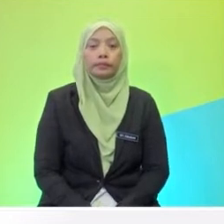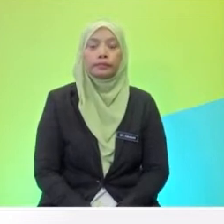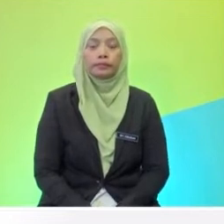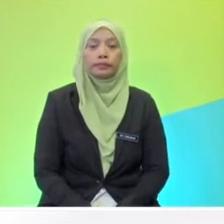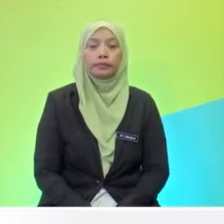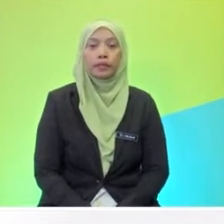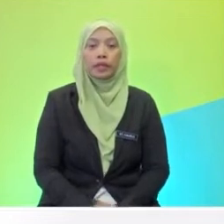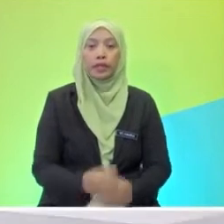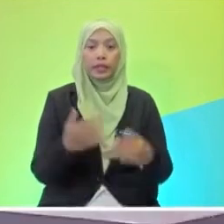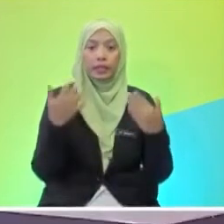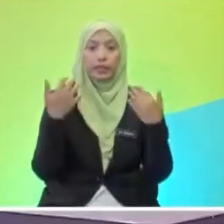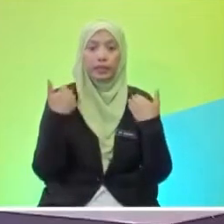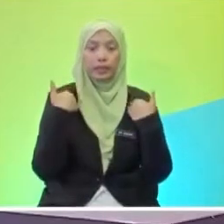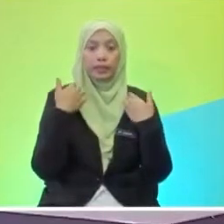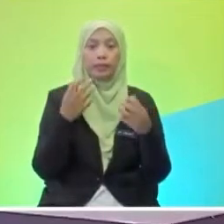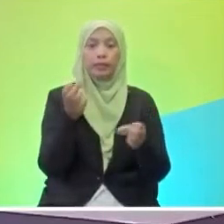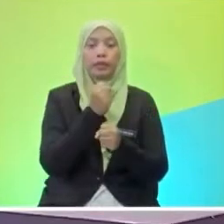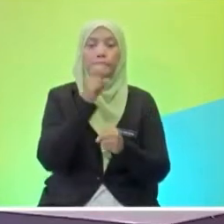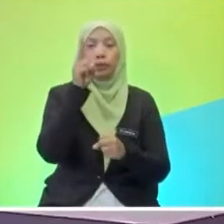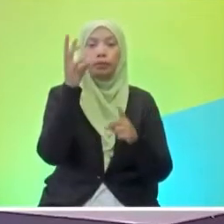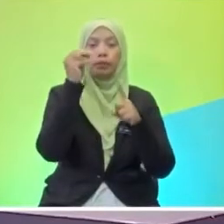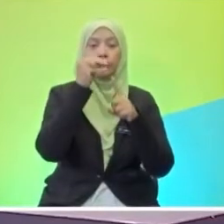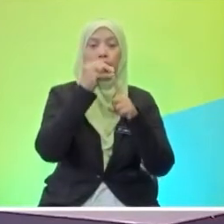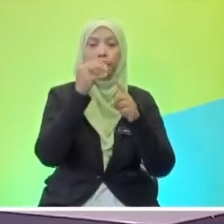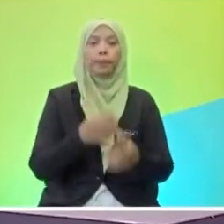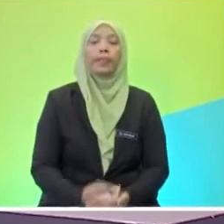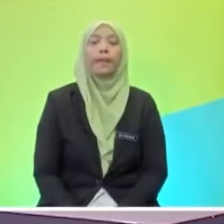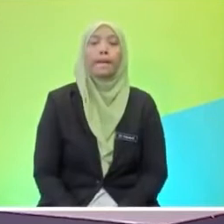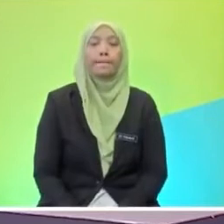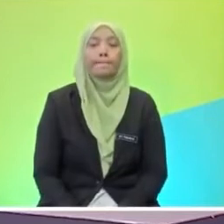dapat 2 marka ada kak Mira mendapat 2 marka atau tidak oke